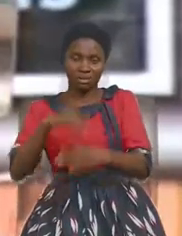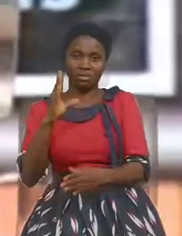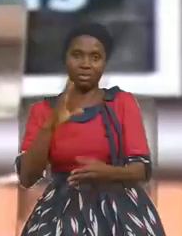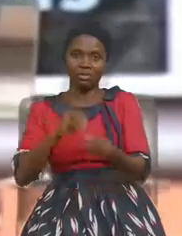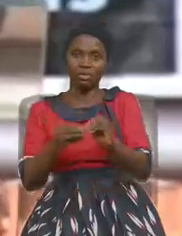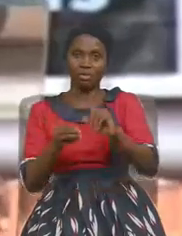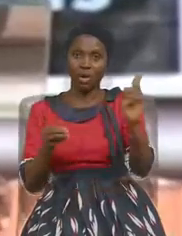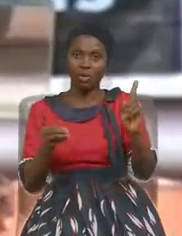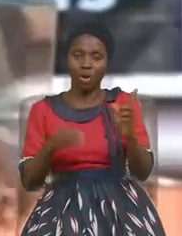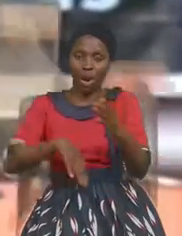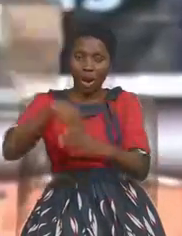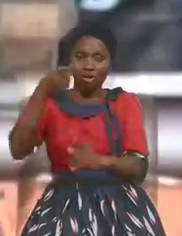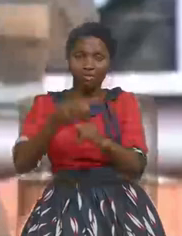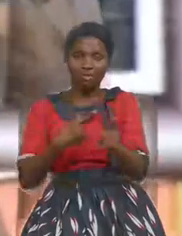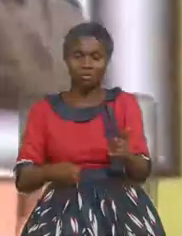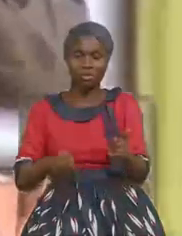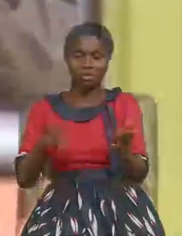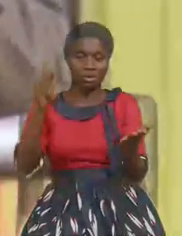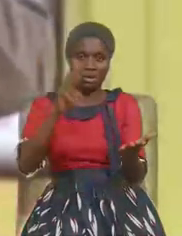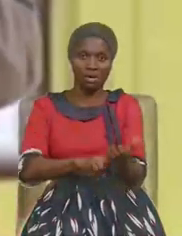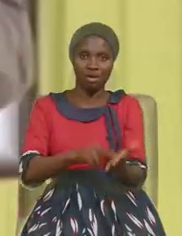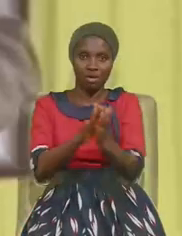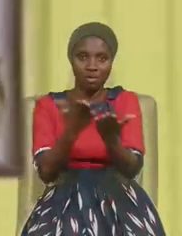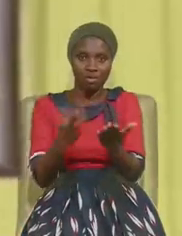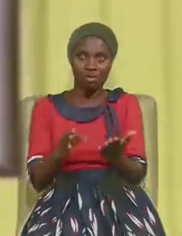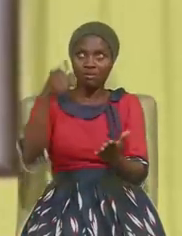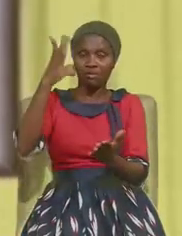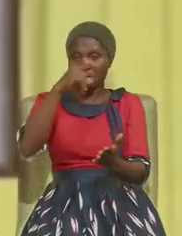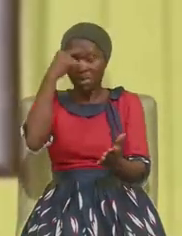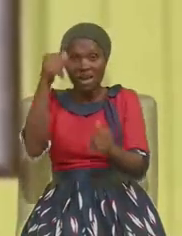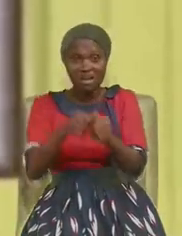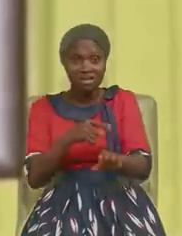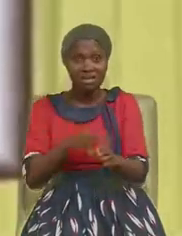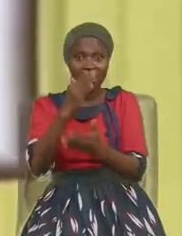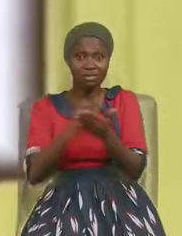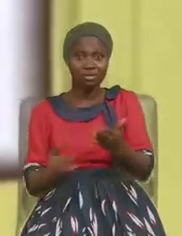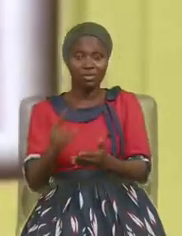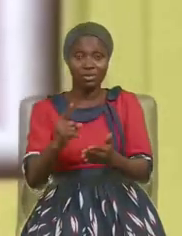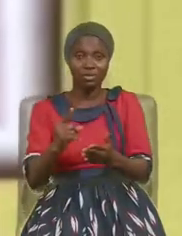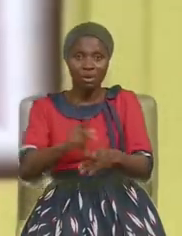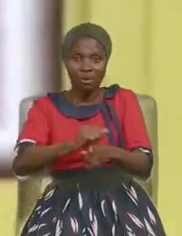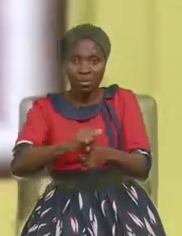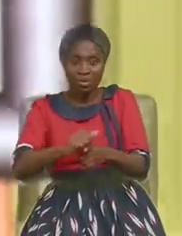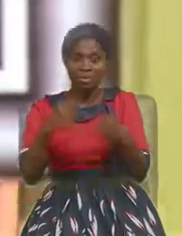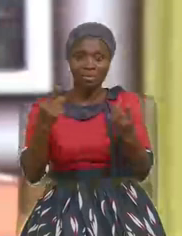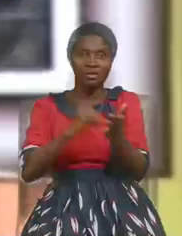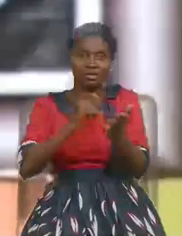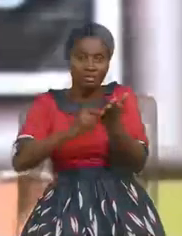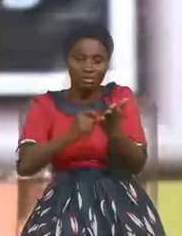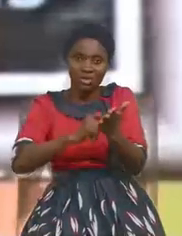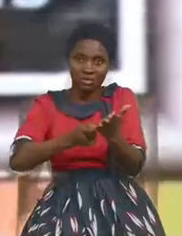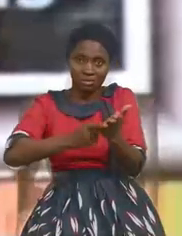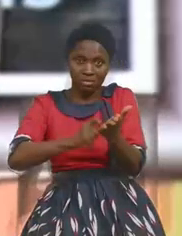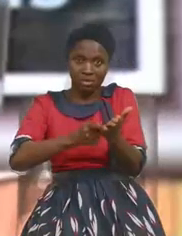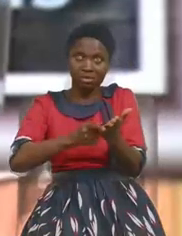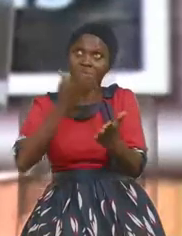du registre de Dieu, parce que chaque fois que quelqu'un commet un péché, c'est écrit. Et quand c'est écrit,